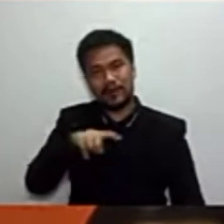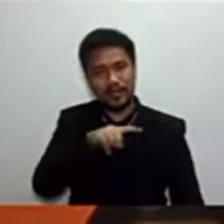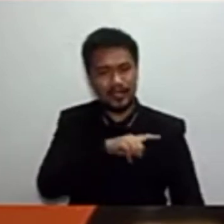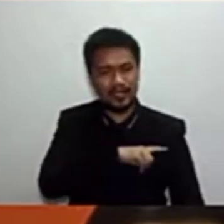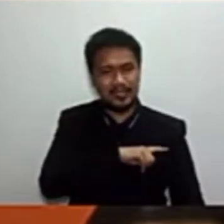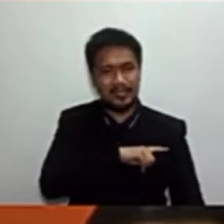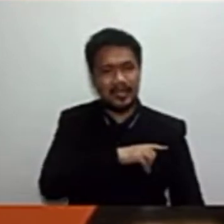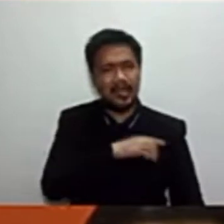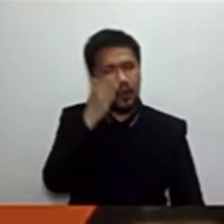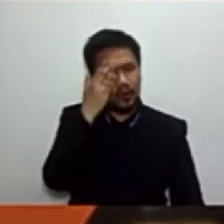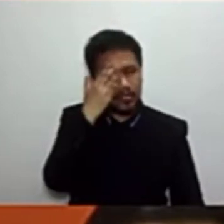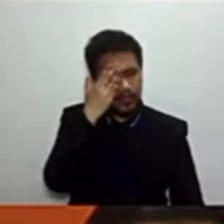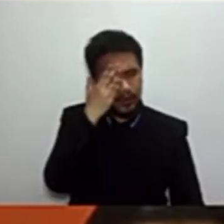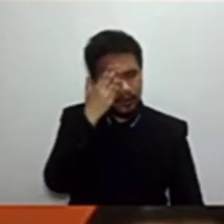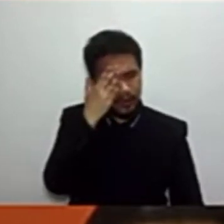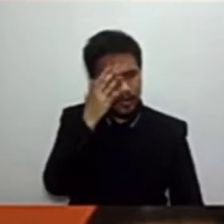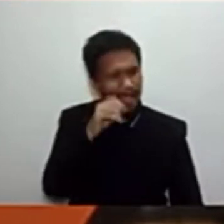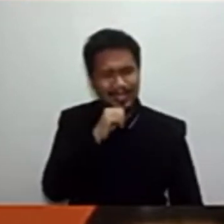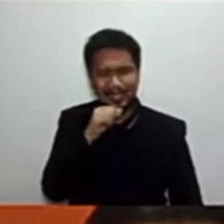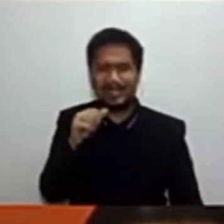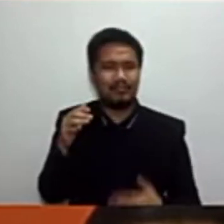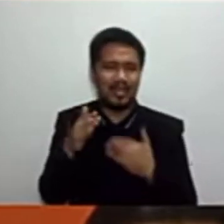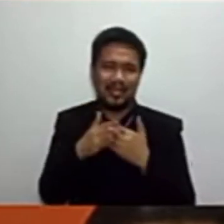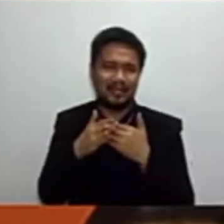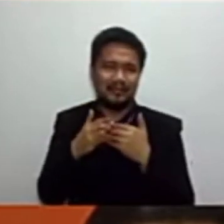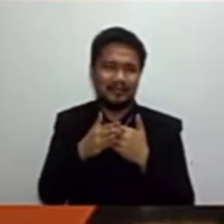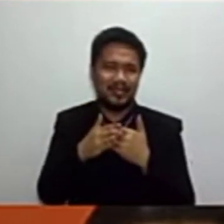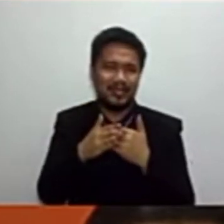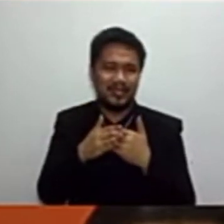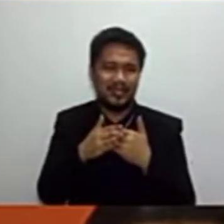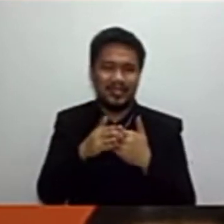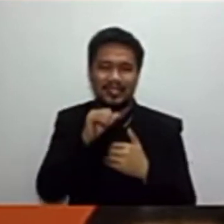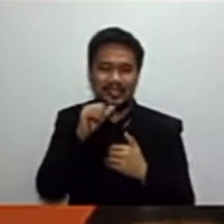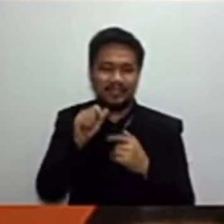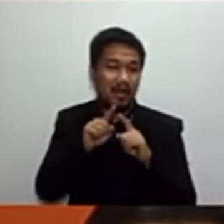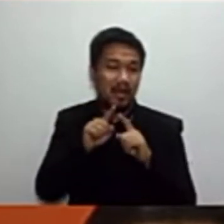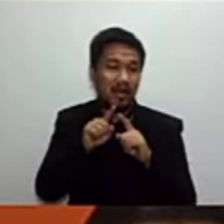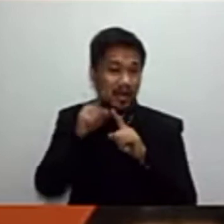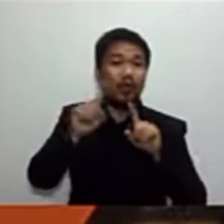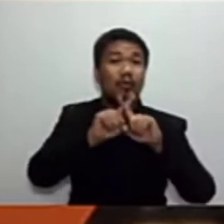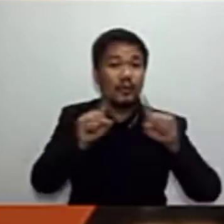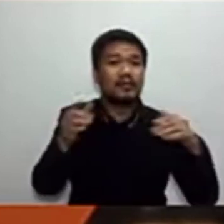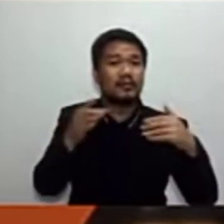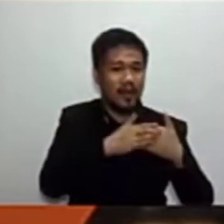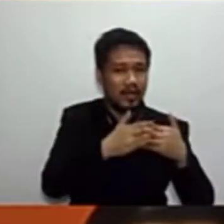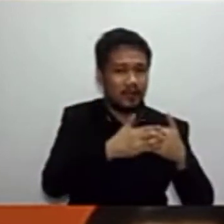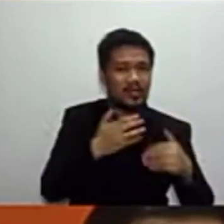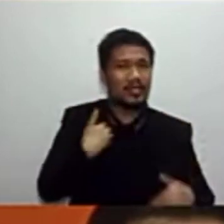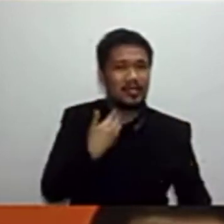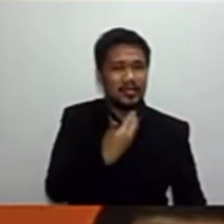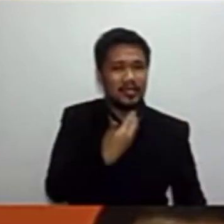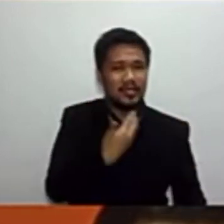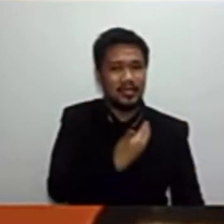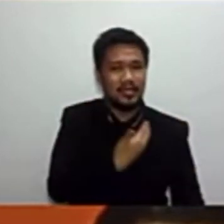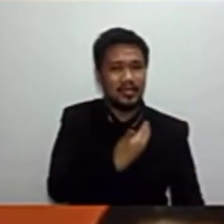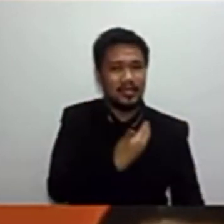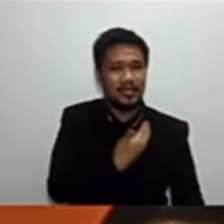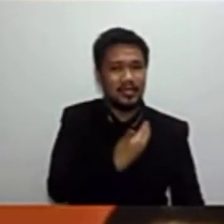malayo ang ating mahal na ina. Kung paanong dumating siya